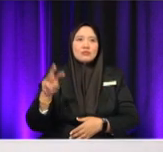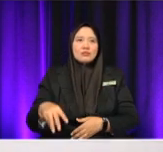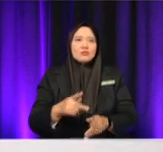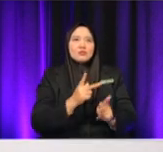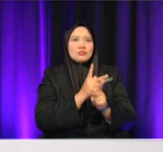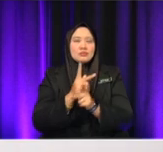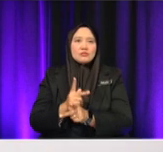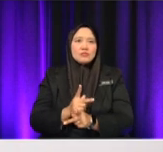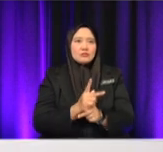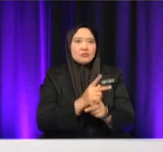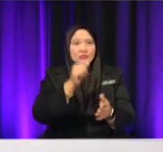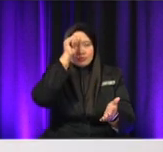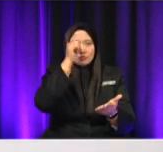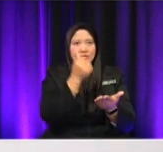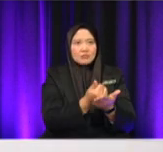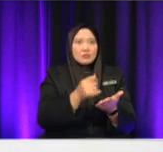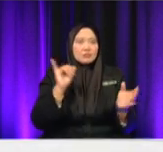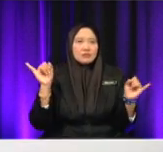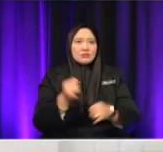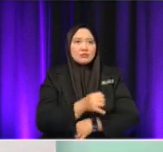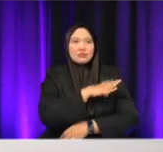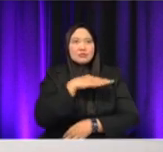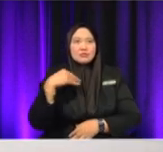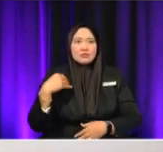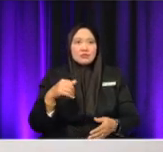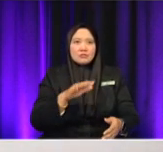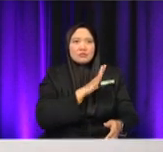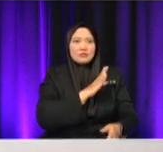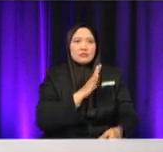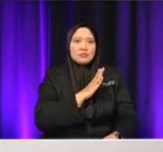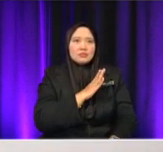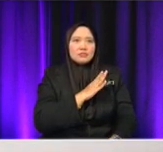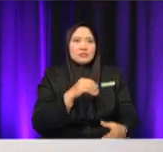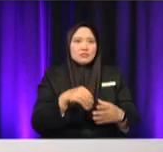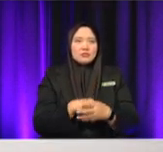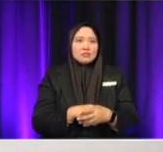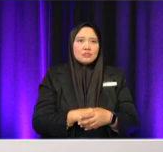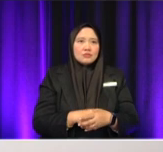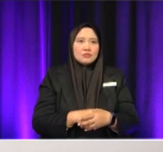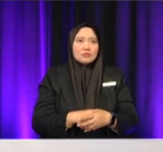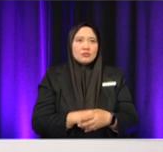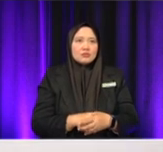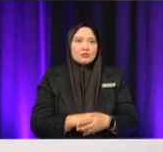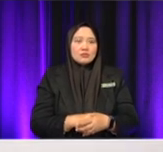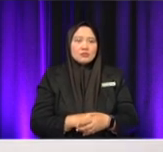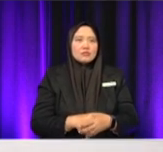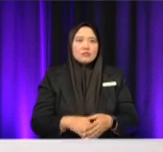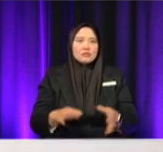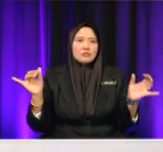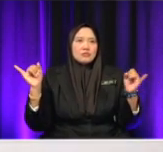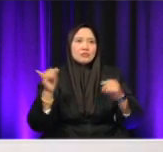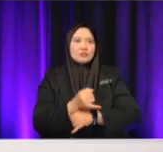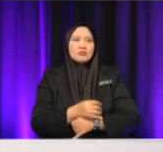yaitu Aqidah Ibadah adalah akhlak masuknya ibadah ini contohnya sholat berjamaah